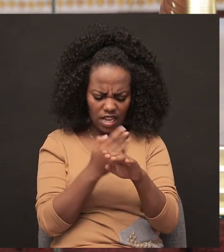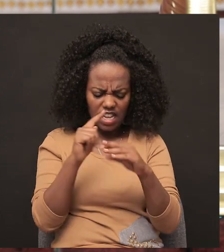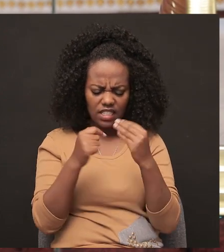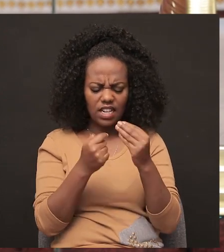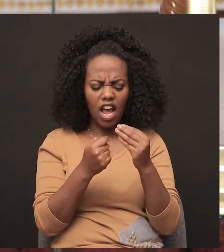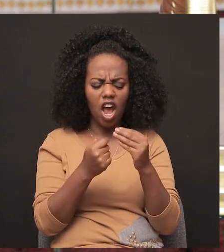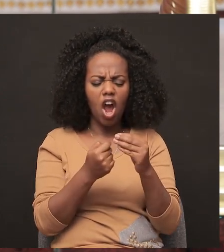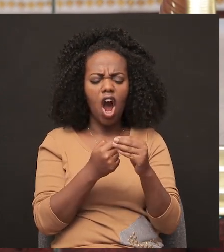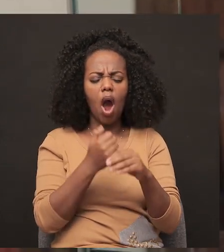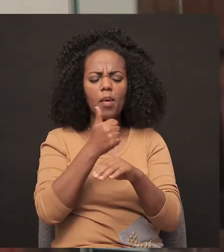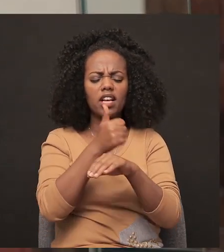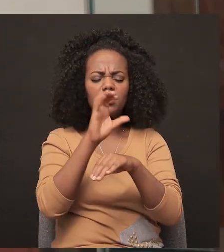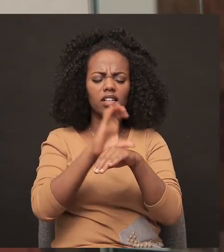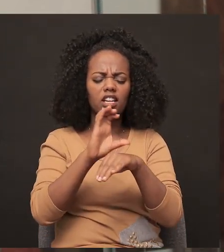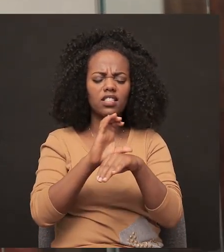አብያተ ክርስቲያናት